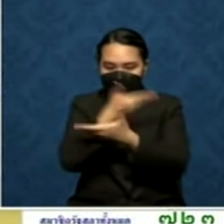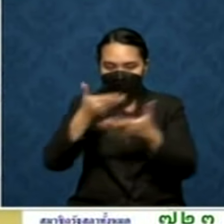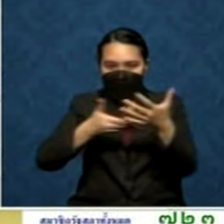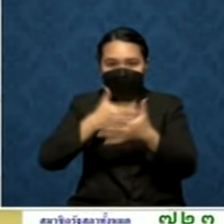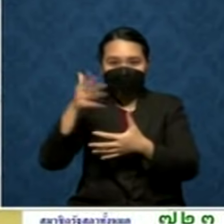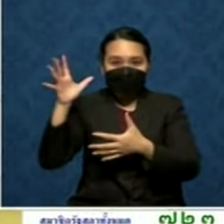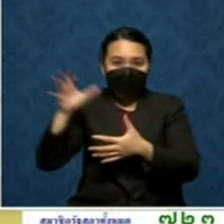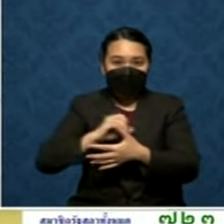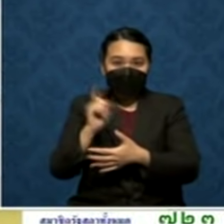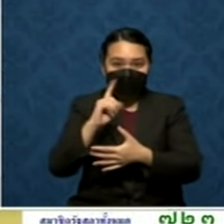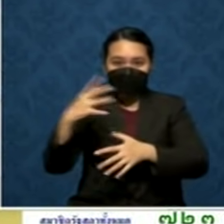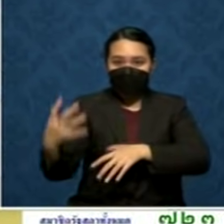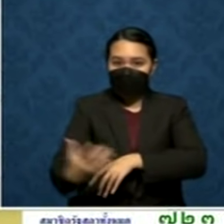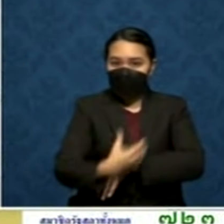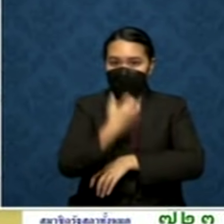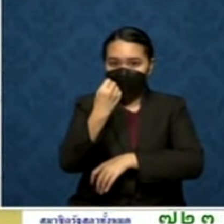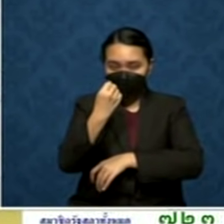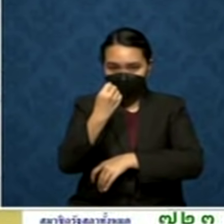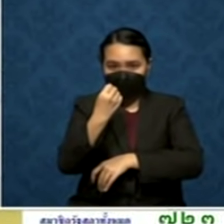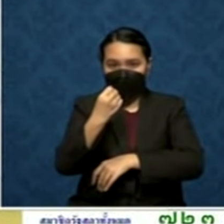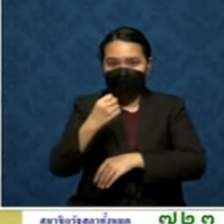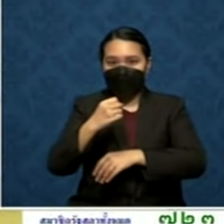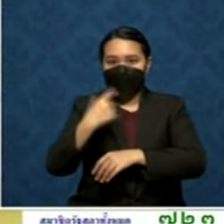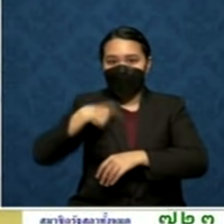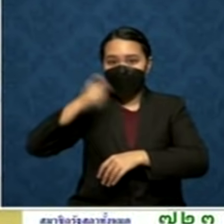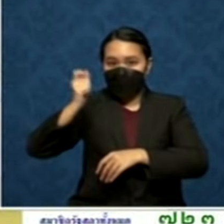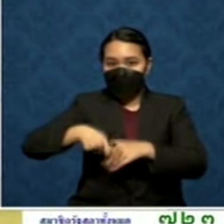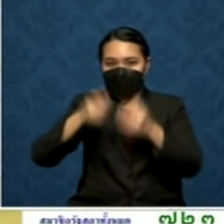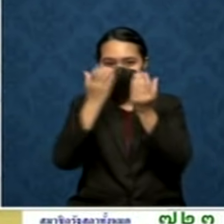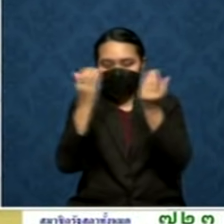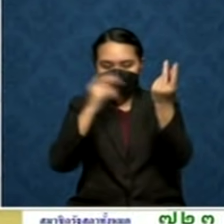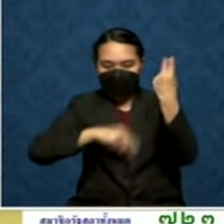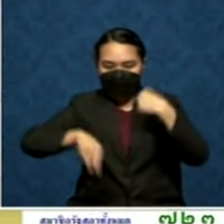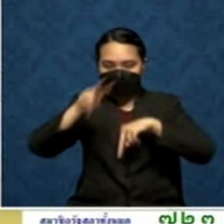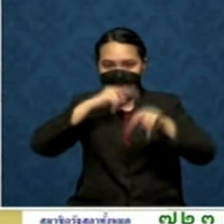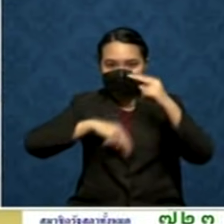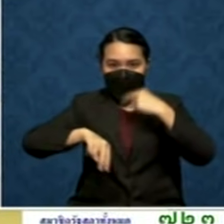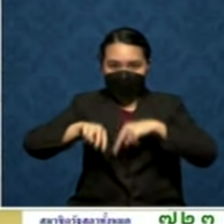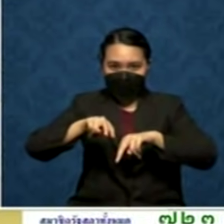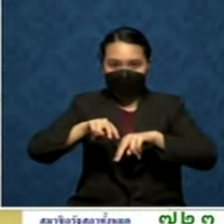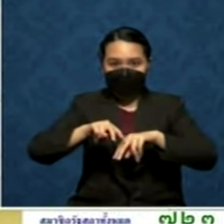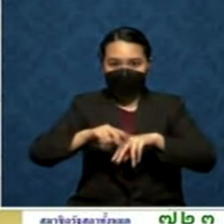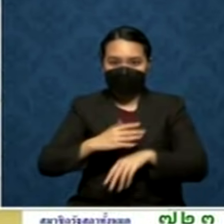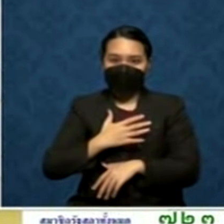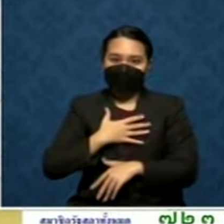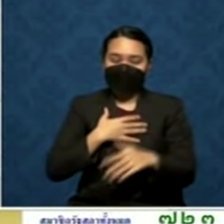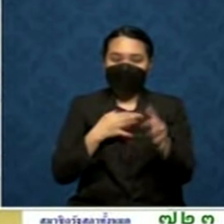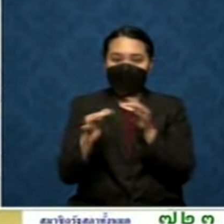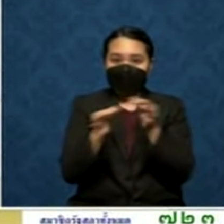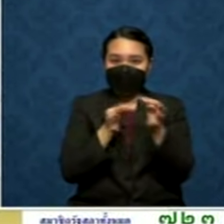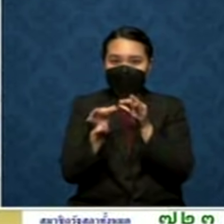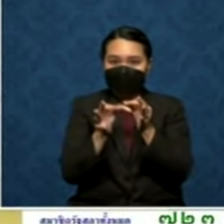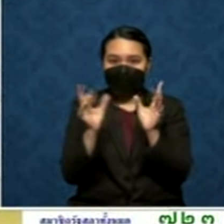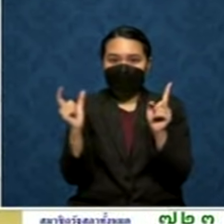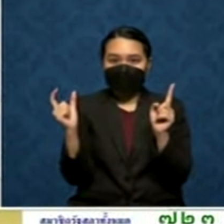อำนาจและการตรวจสอบของศาลรัฐธรรมนูญแน่นอนครับว่าผมไม่ได้มาอธิปรายถึง